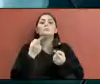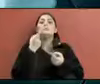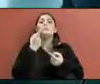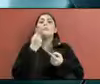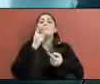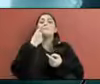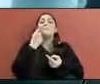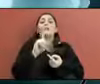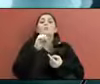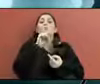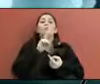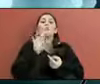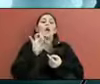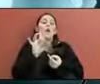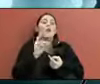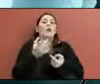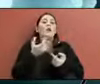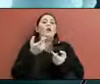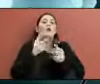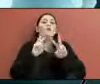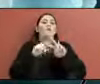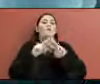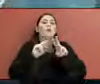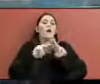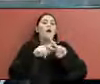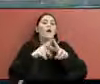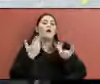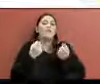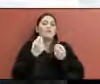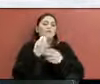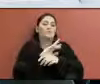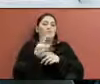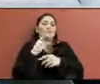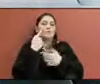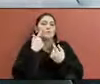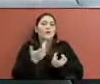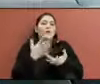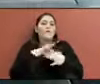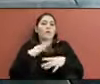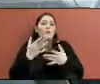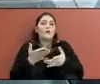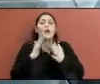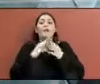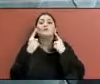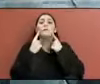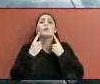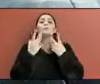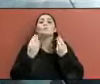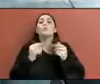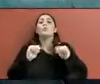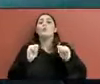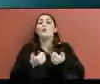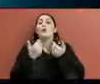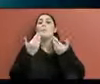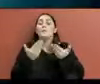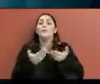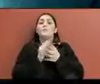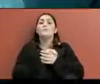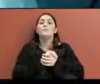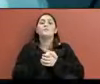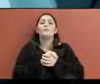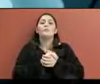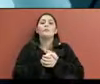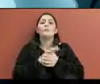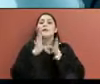1150 vakamız var. Kimsesi olmayan vatandaşlarımızla evde bakım çok çok önemli bir hizmet Hasan evet, Bey. Evet.